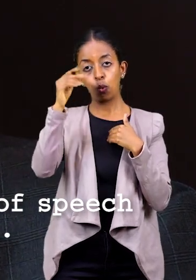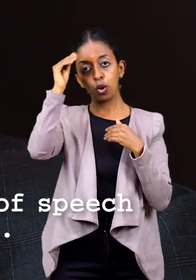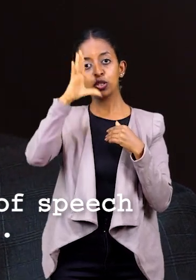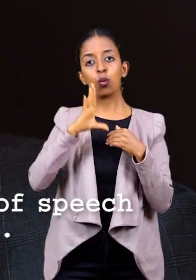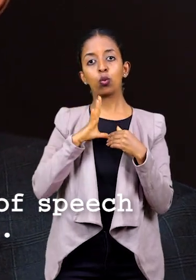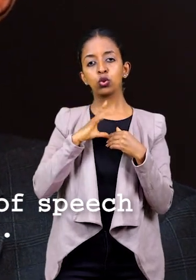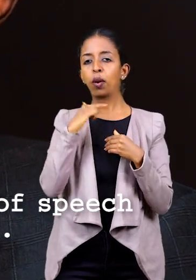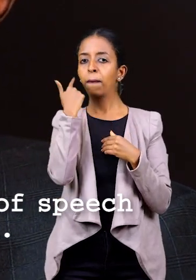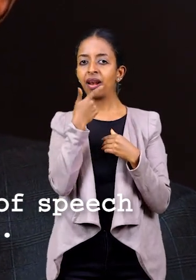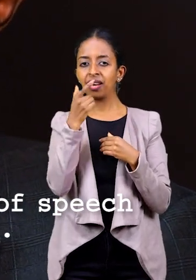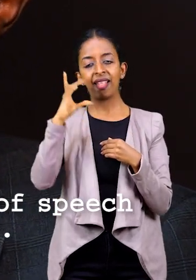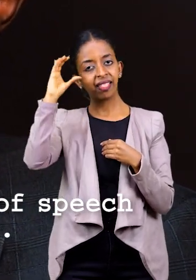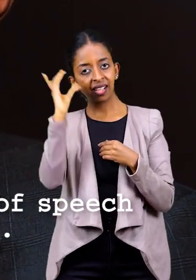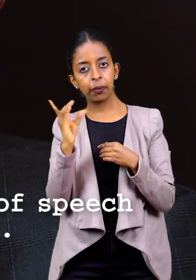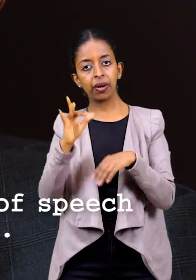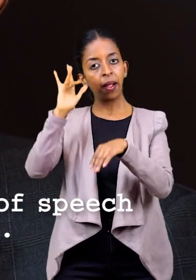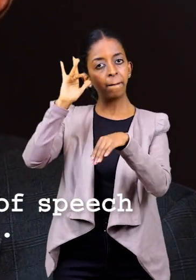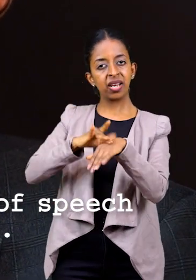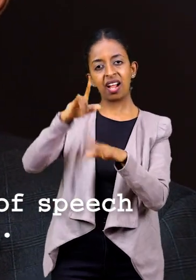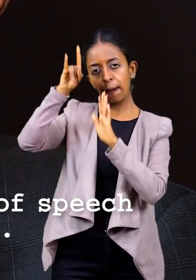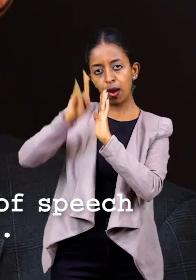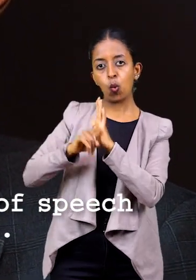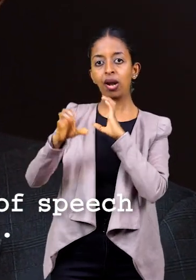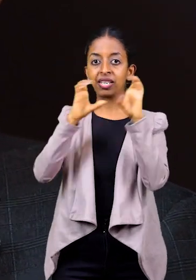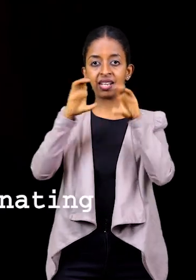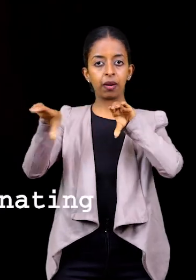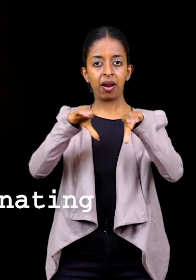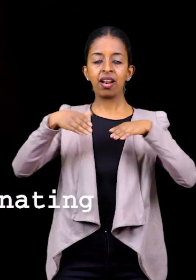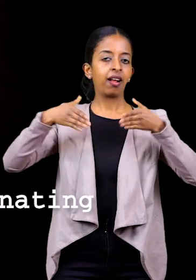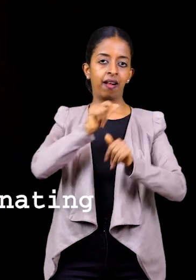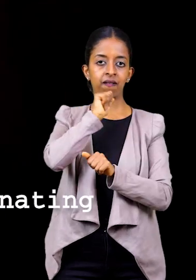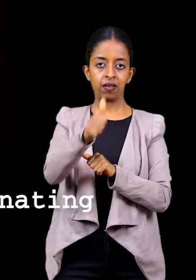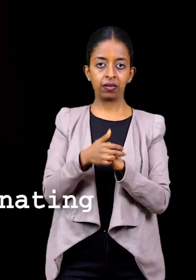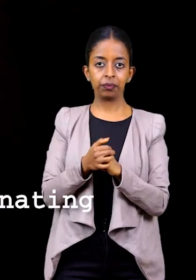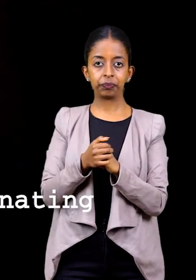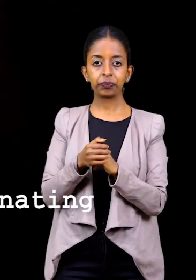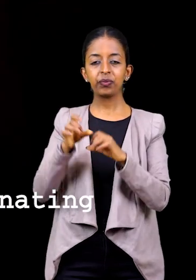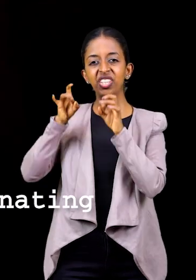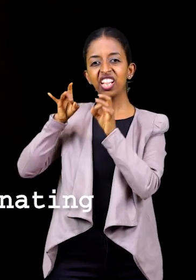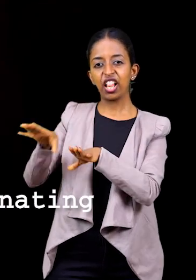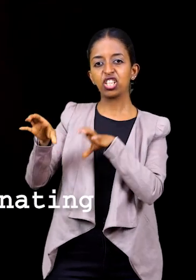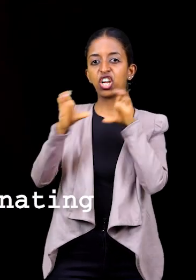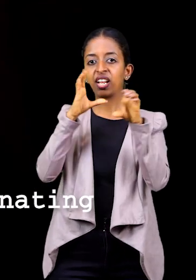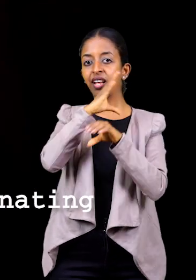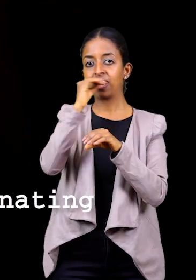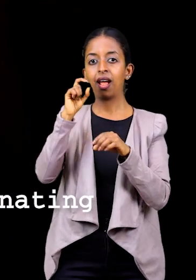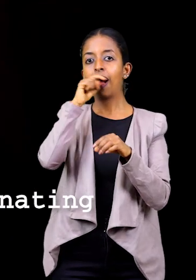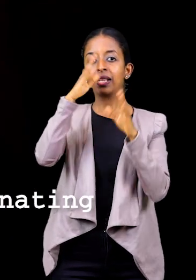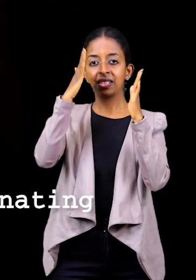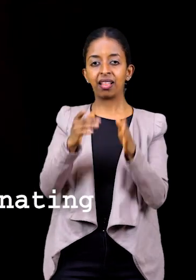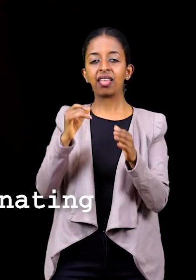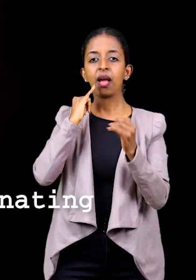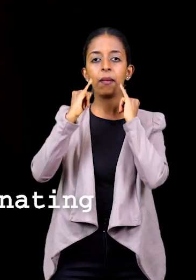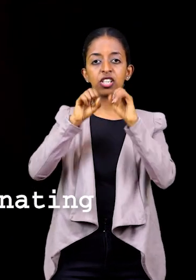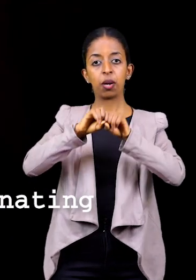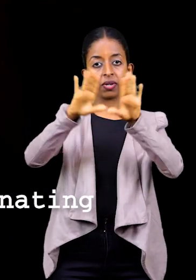Kanaaf dubbachuuf bilisummaa qaba jedhamee eenyummaa ulfina namootaa kan tuqu kan isaan salphisu dubbii